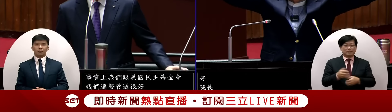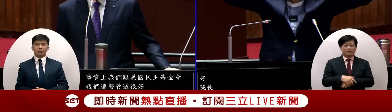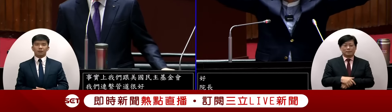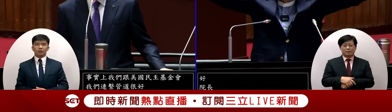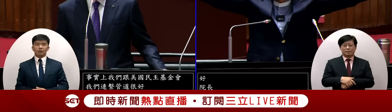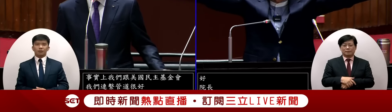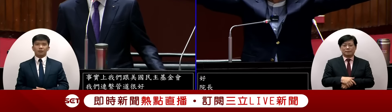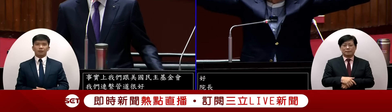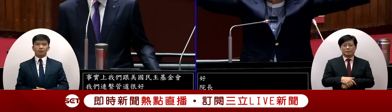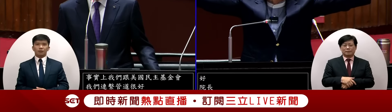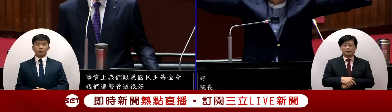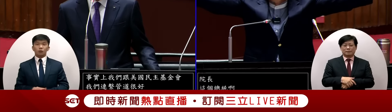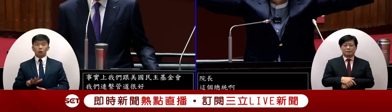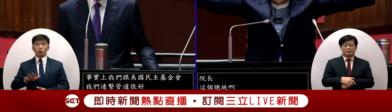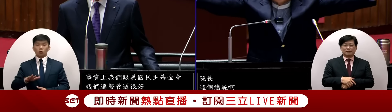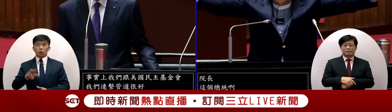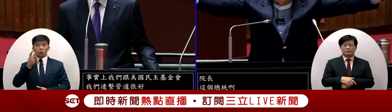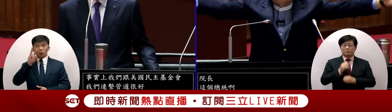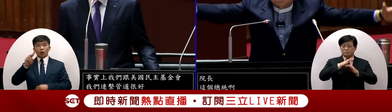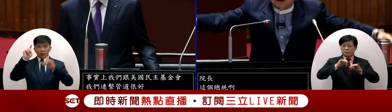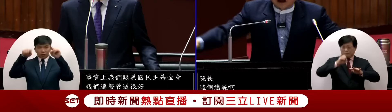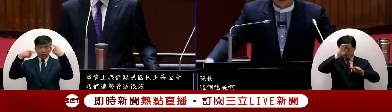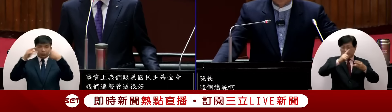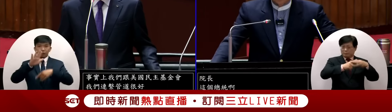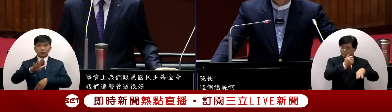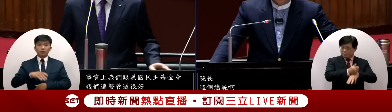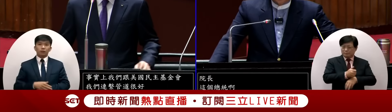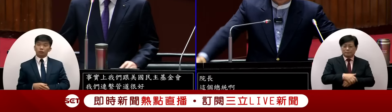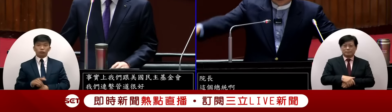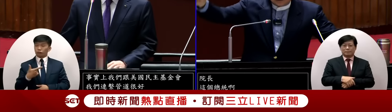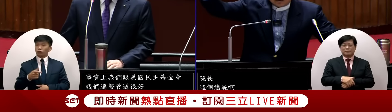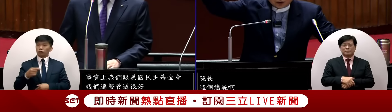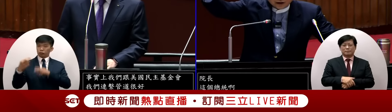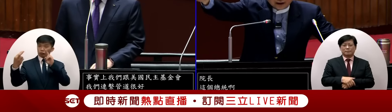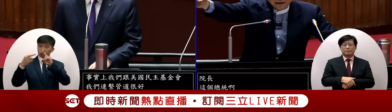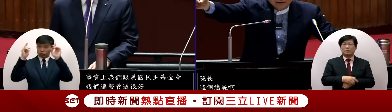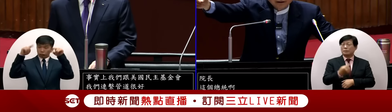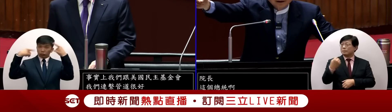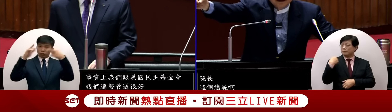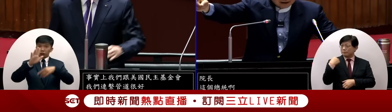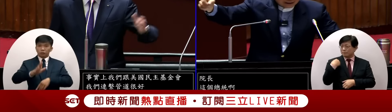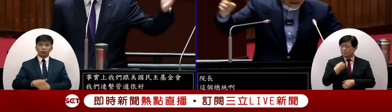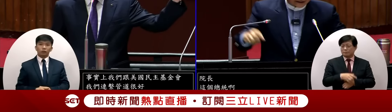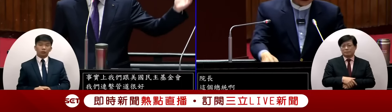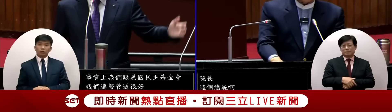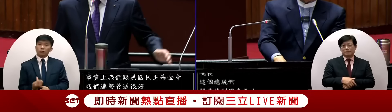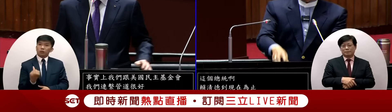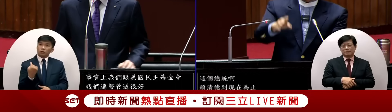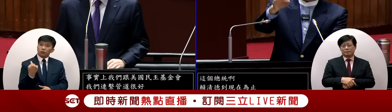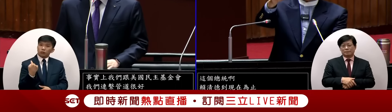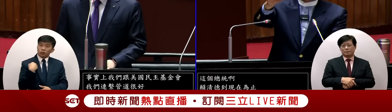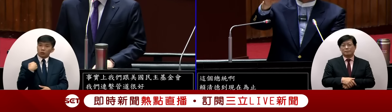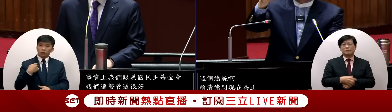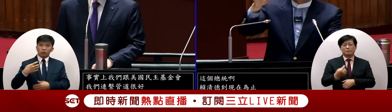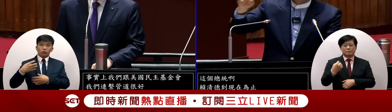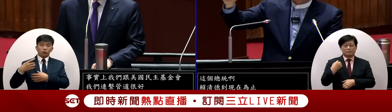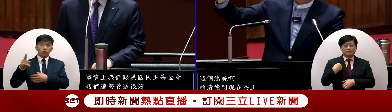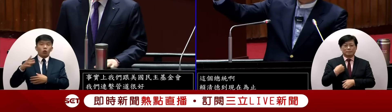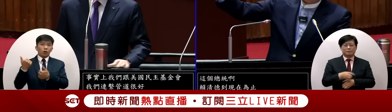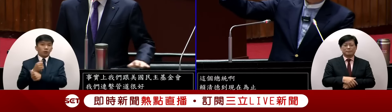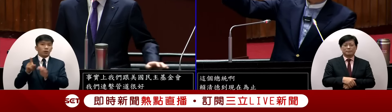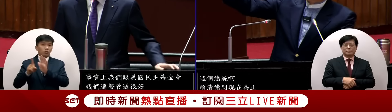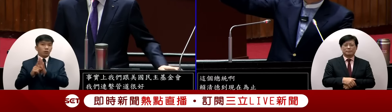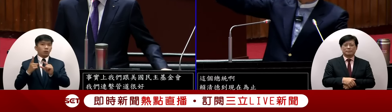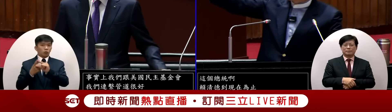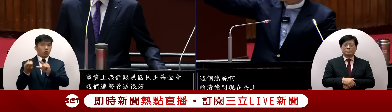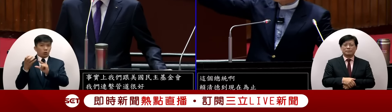就是民 我经常看到总统啊， 民进党的主席啊。 没有，我经常看到赖总统。 他昨天 军礼，他也在代表中华民国